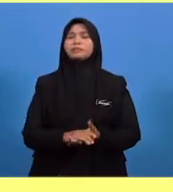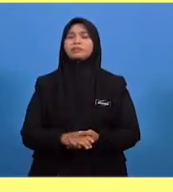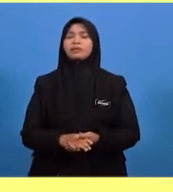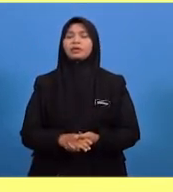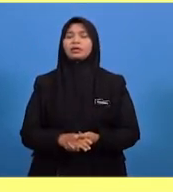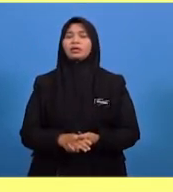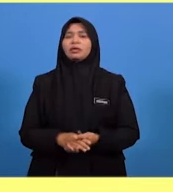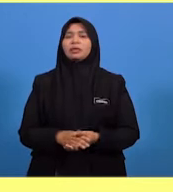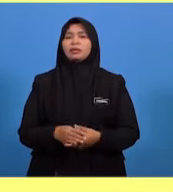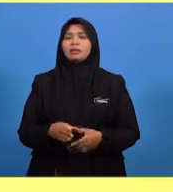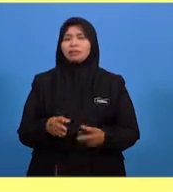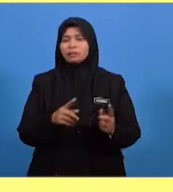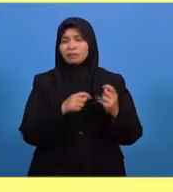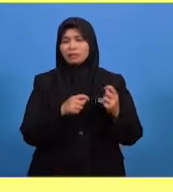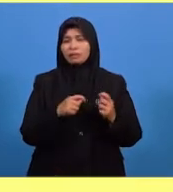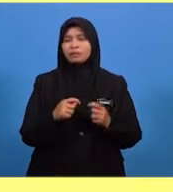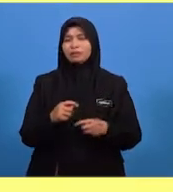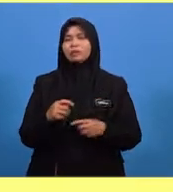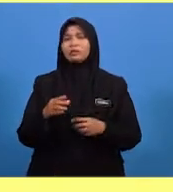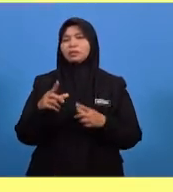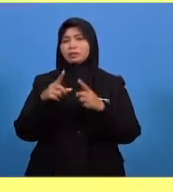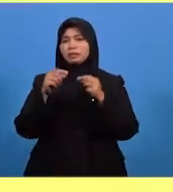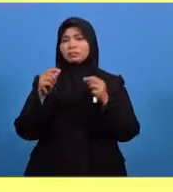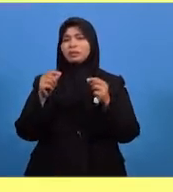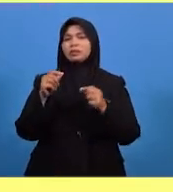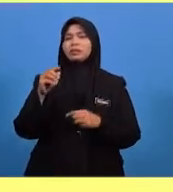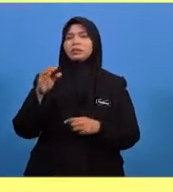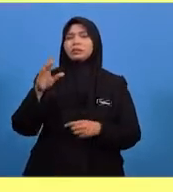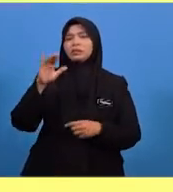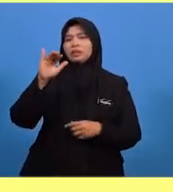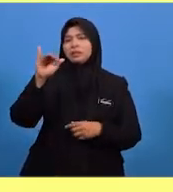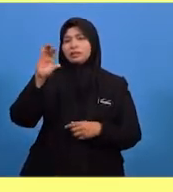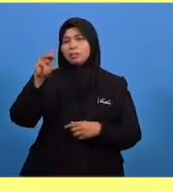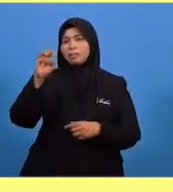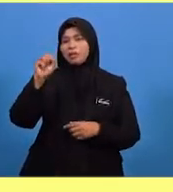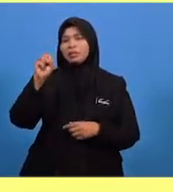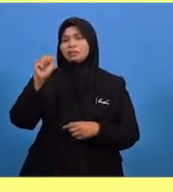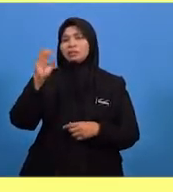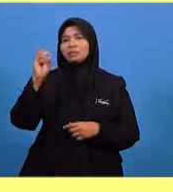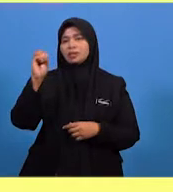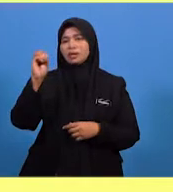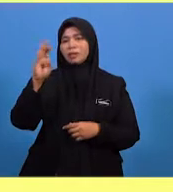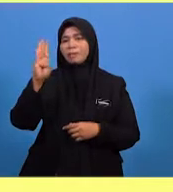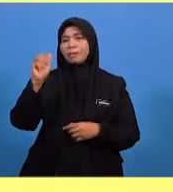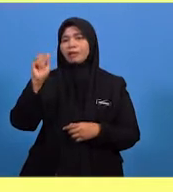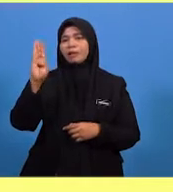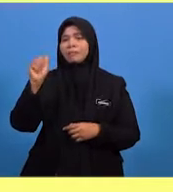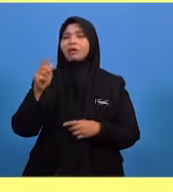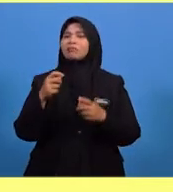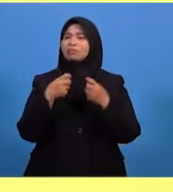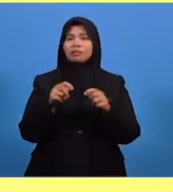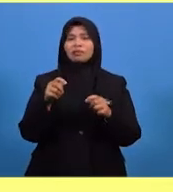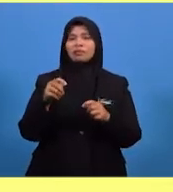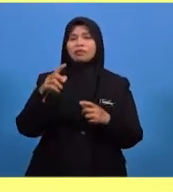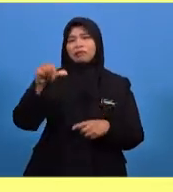pemerintah tertinggi tentara jepun ke-37 leftenan jeneral Mas sobaba telah menyerah